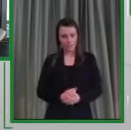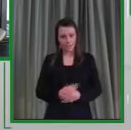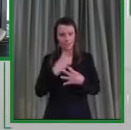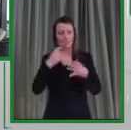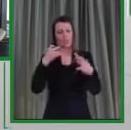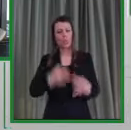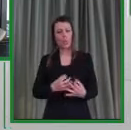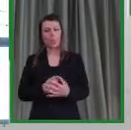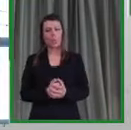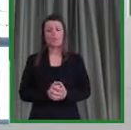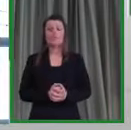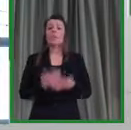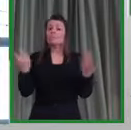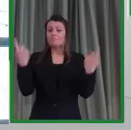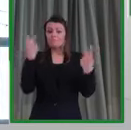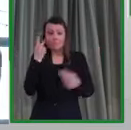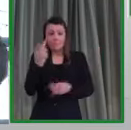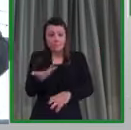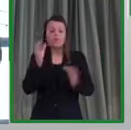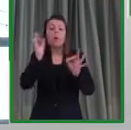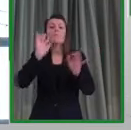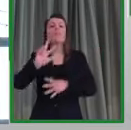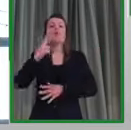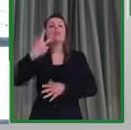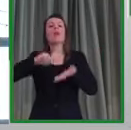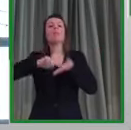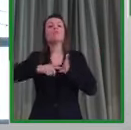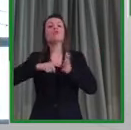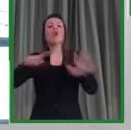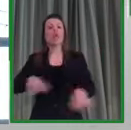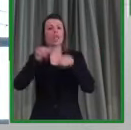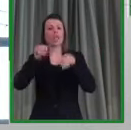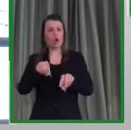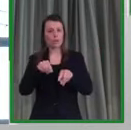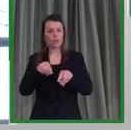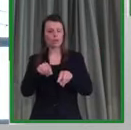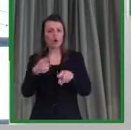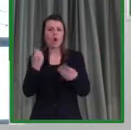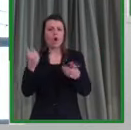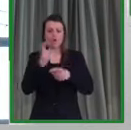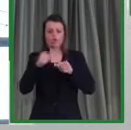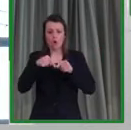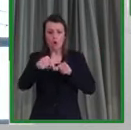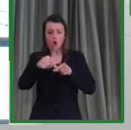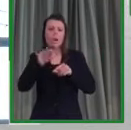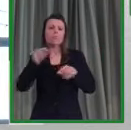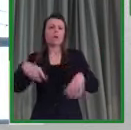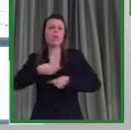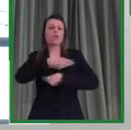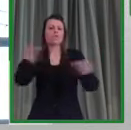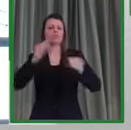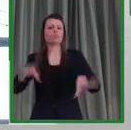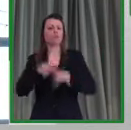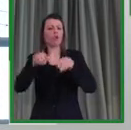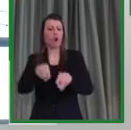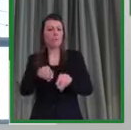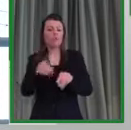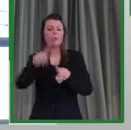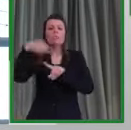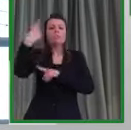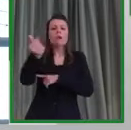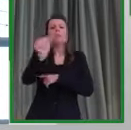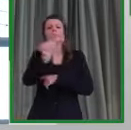primi tre milioni i prossimi giorni saranno quelli della prima distribuzione fi con il prossimo fine settimana daremo